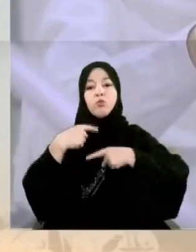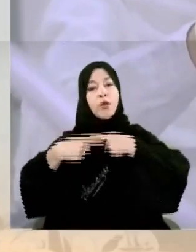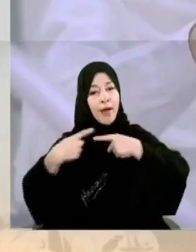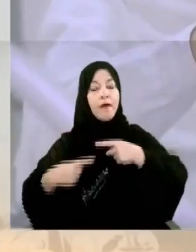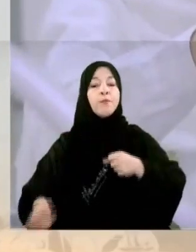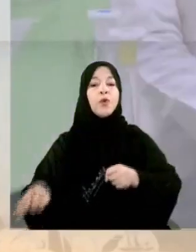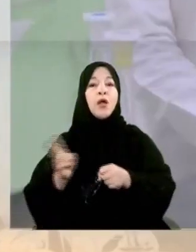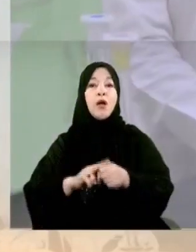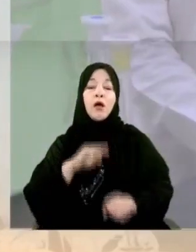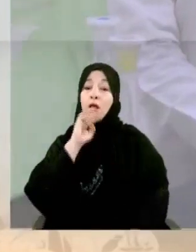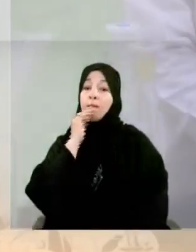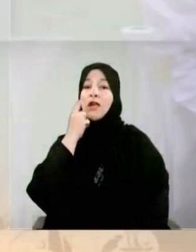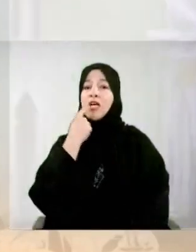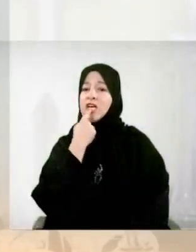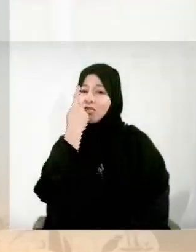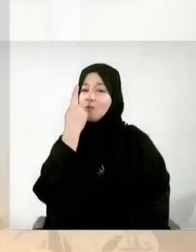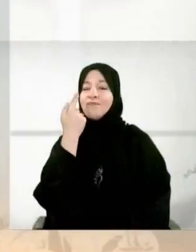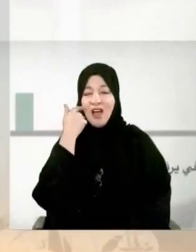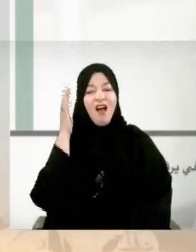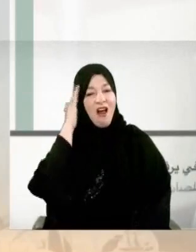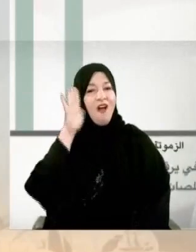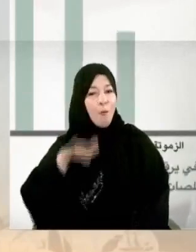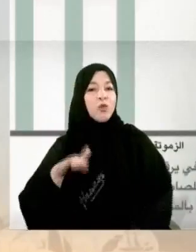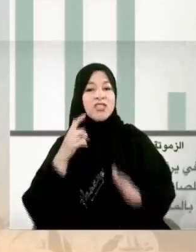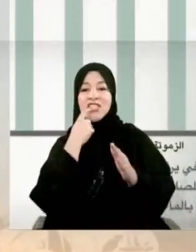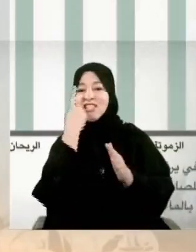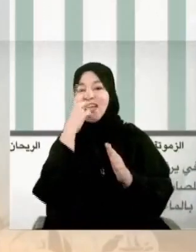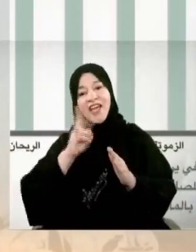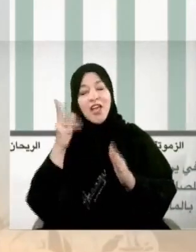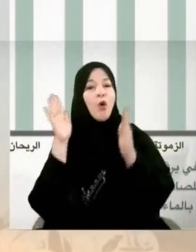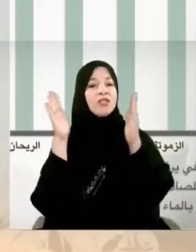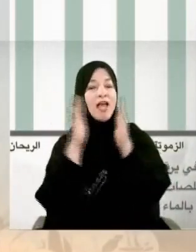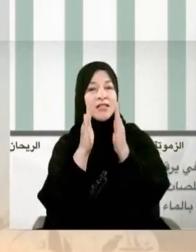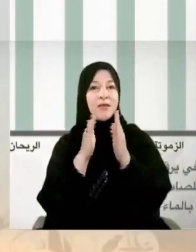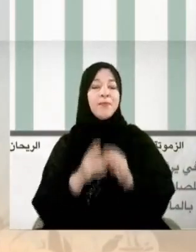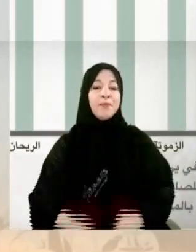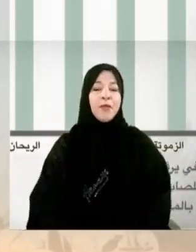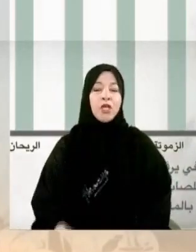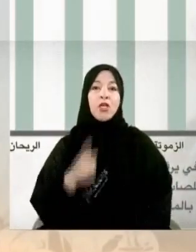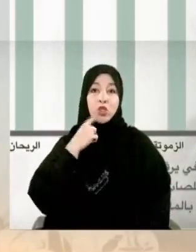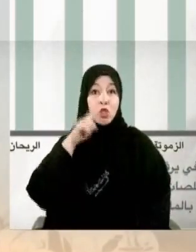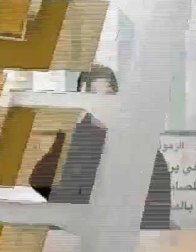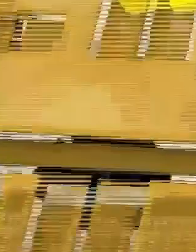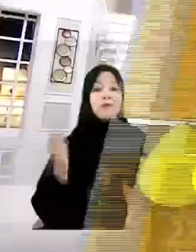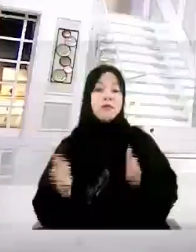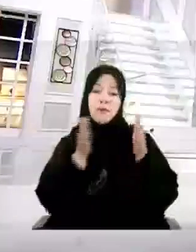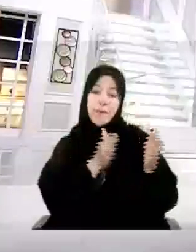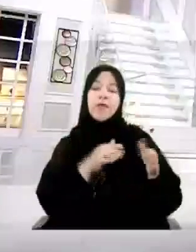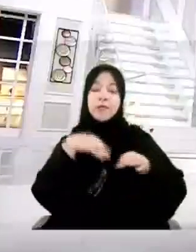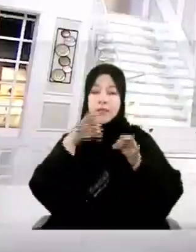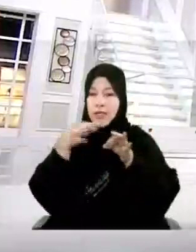طبعا هذه السنة واجهنا تحدي نوعا ما حقيقة. سأعود لك أستاذ نبيل على التحدي، هي طبعا نقطة جدا